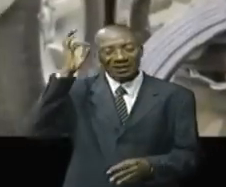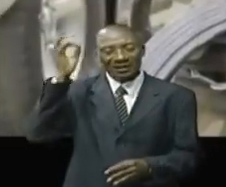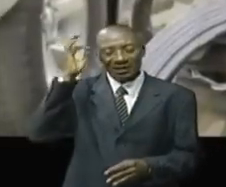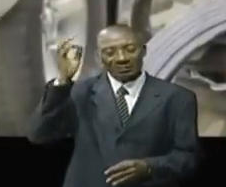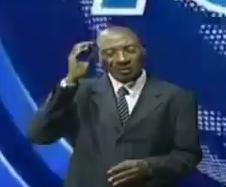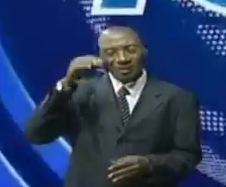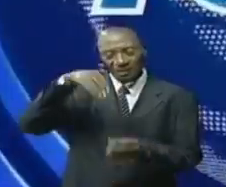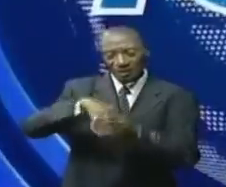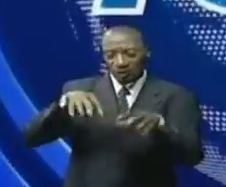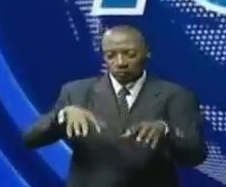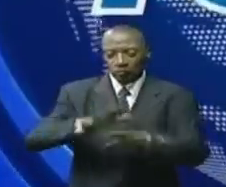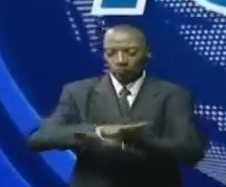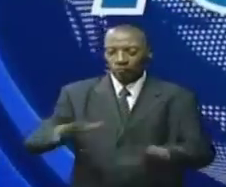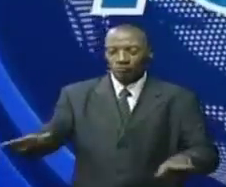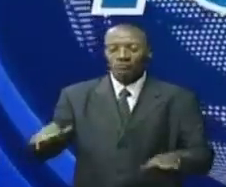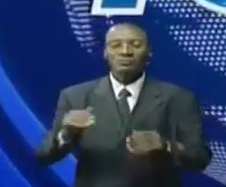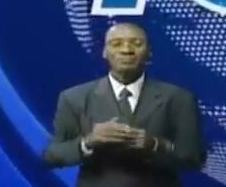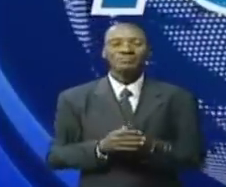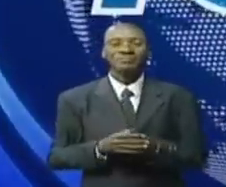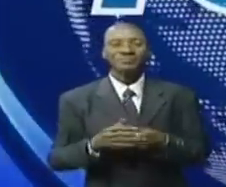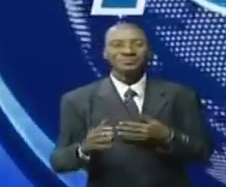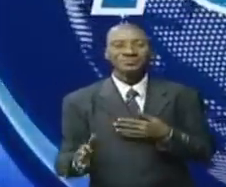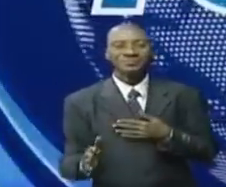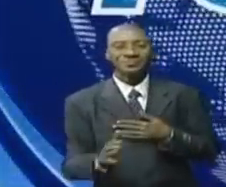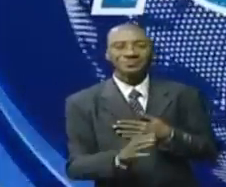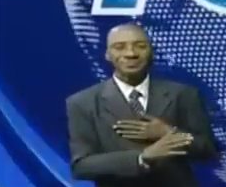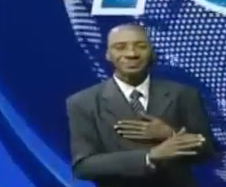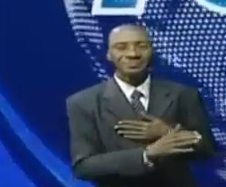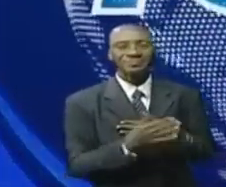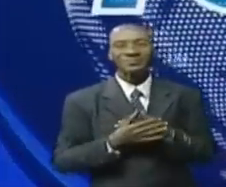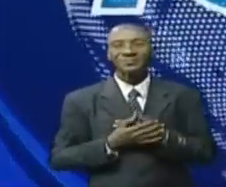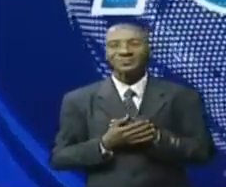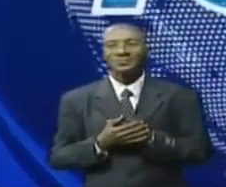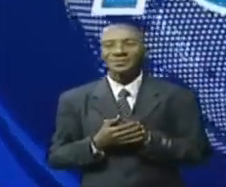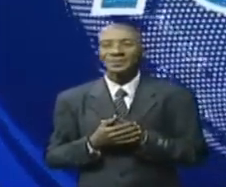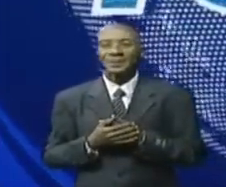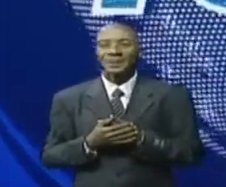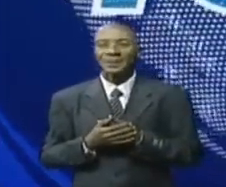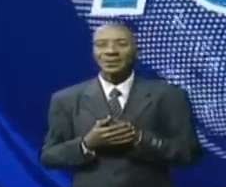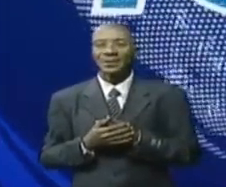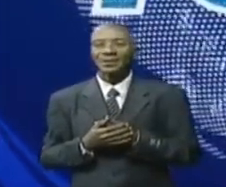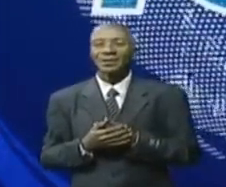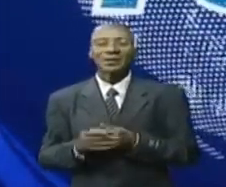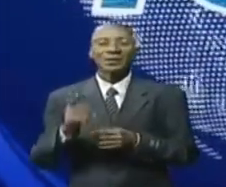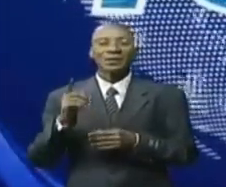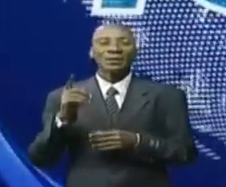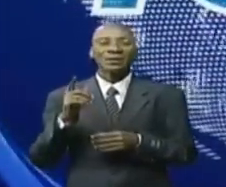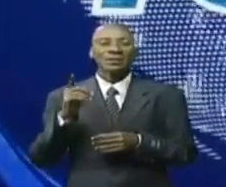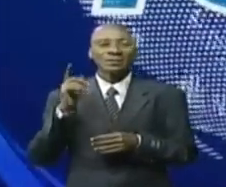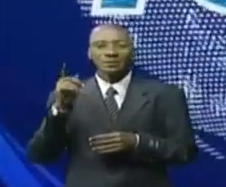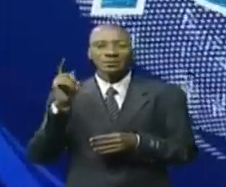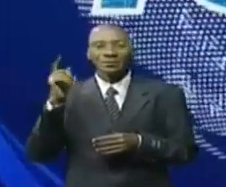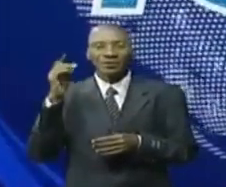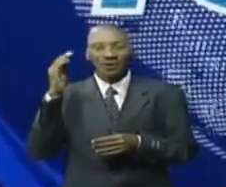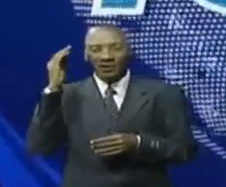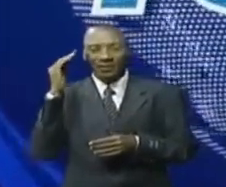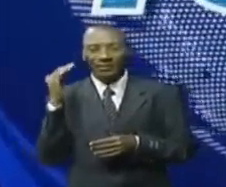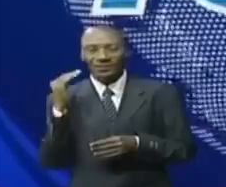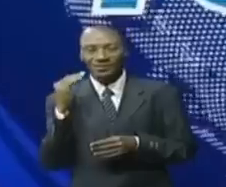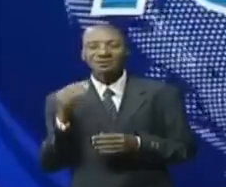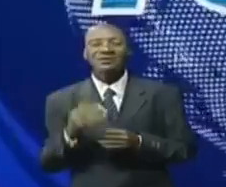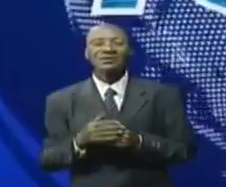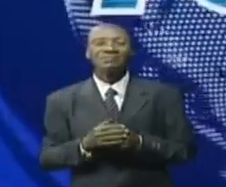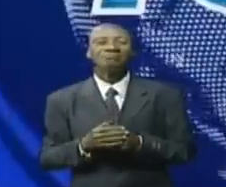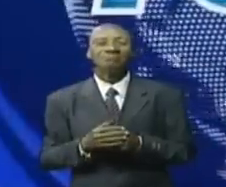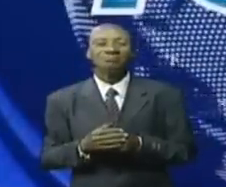de siège. Paix et sécurité dans la région de Grand Lac, le ministre de la Justice des pays membres de la conférence